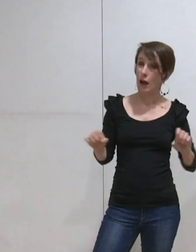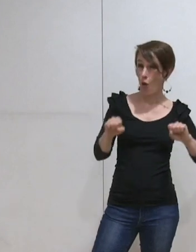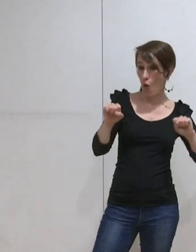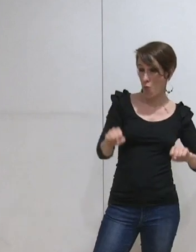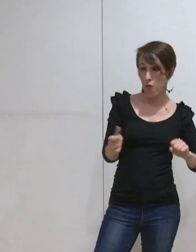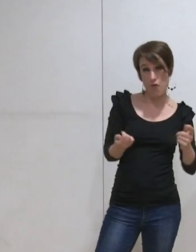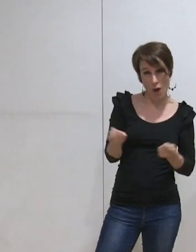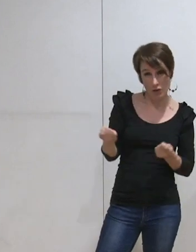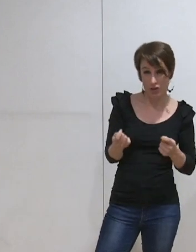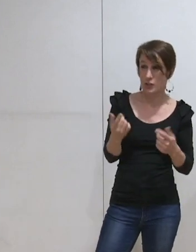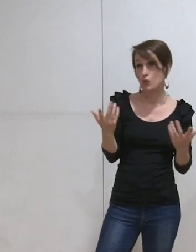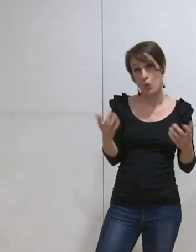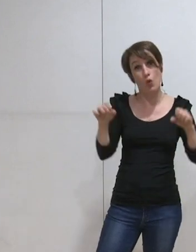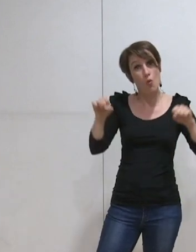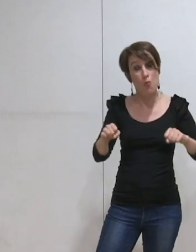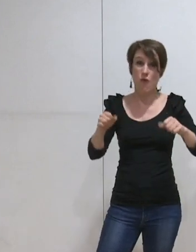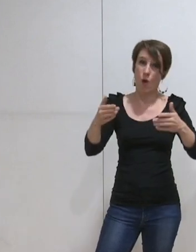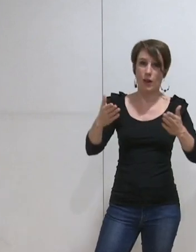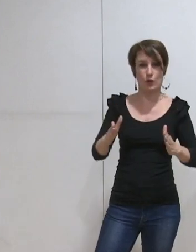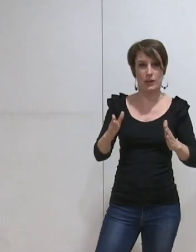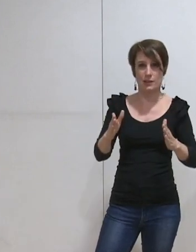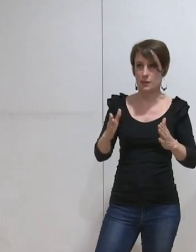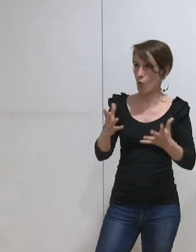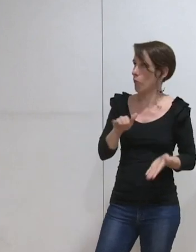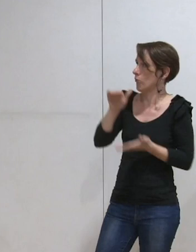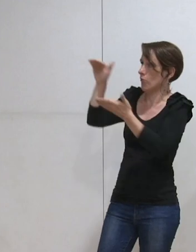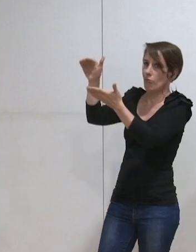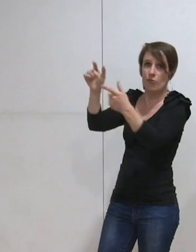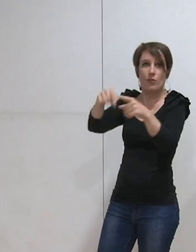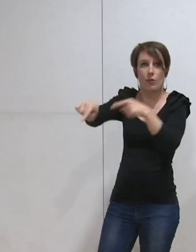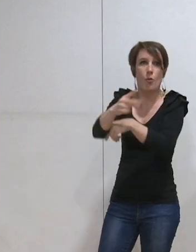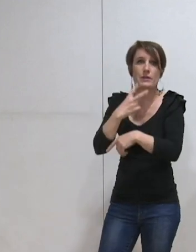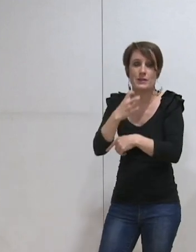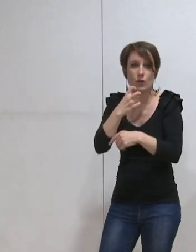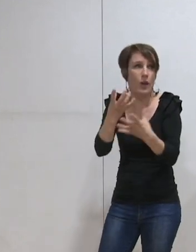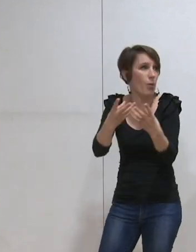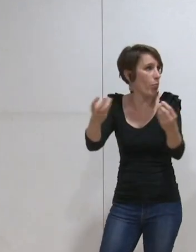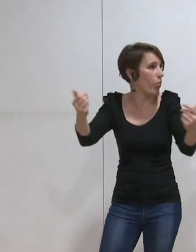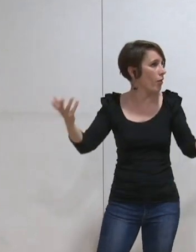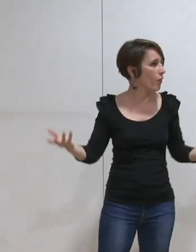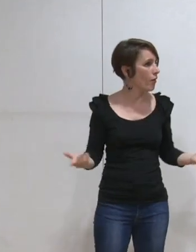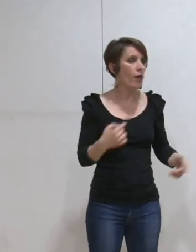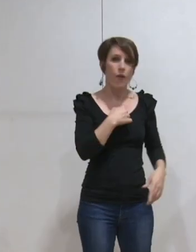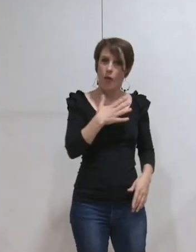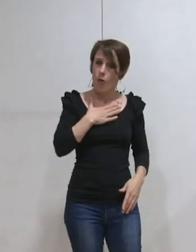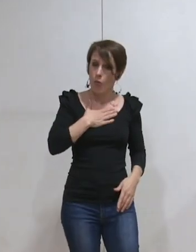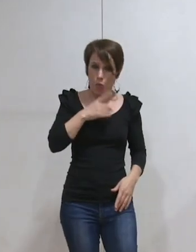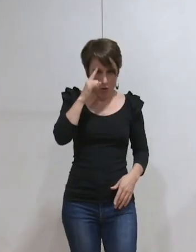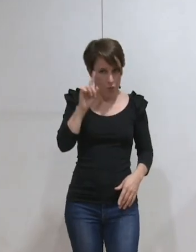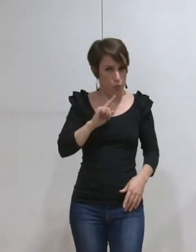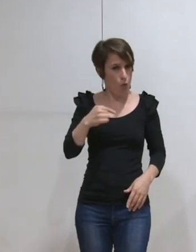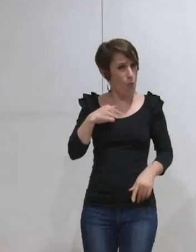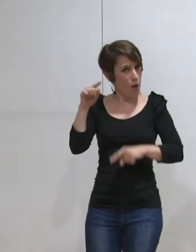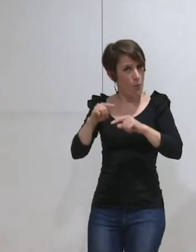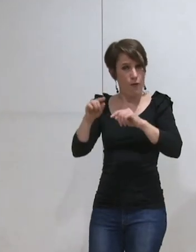décision qui s'éloigne une fois encore du citoyen je ne suis d'ailleurs pas fondamentalement hostile au principes même de ces agglomérations dans un nombre de